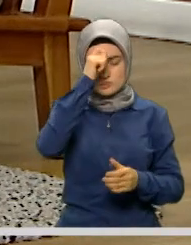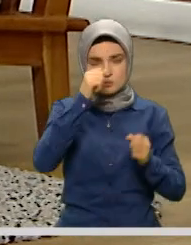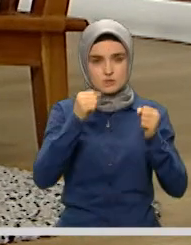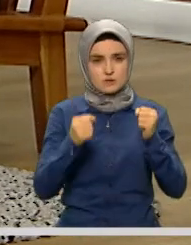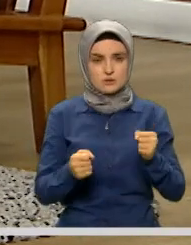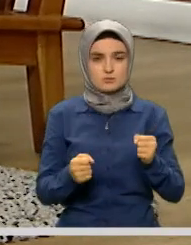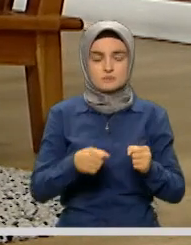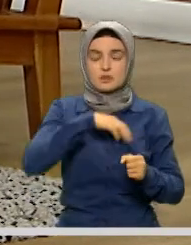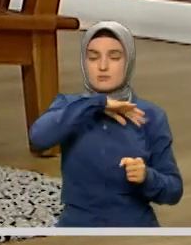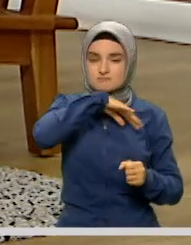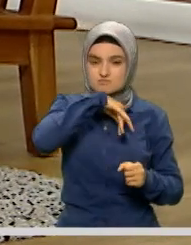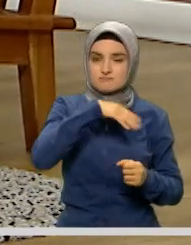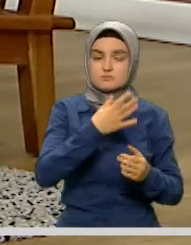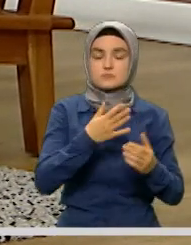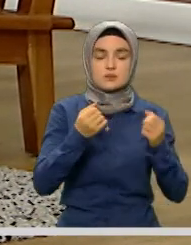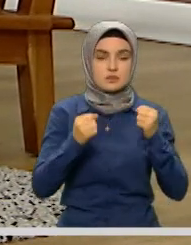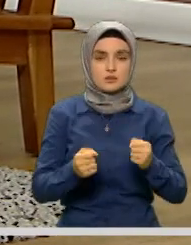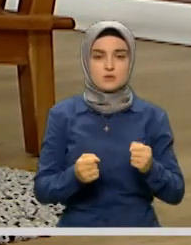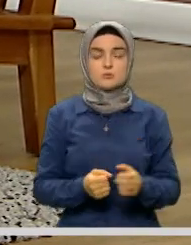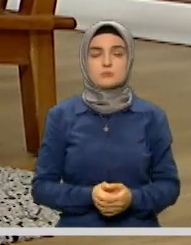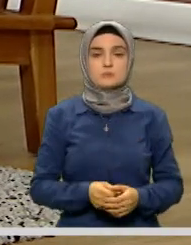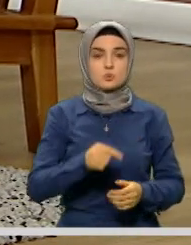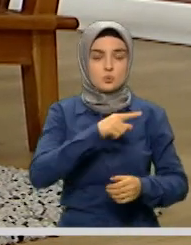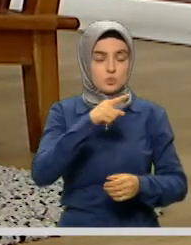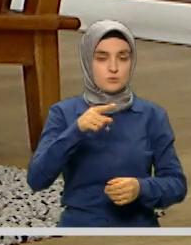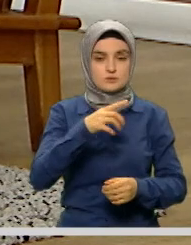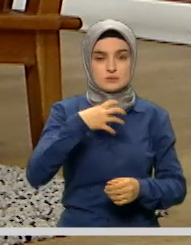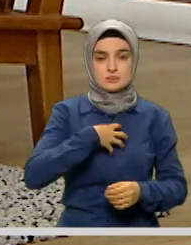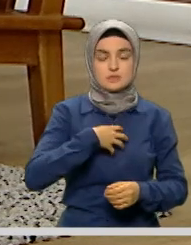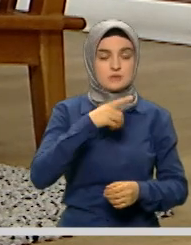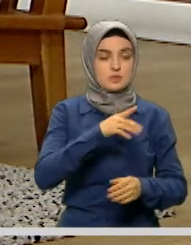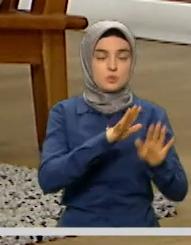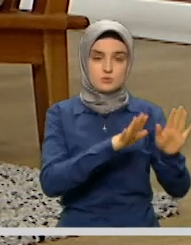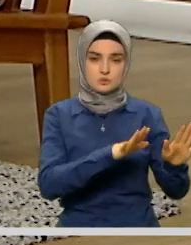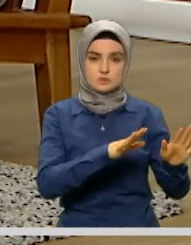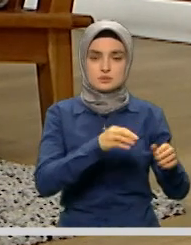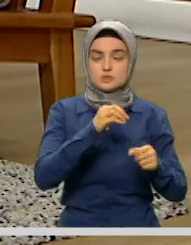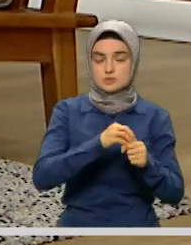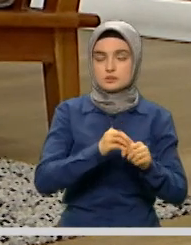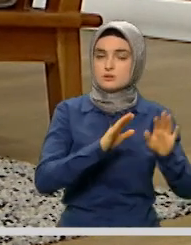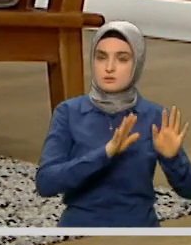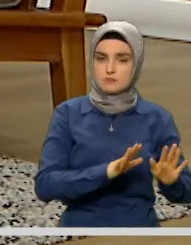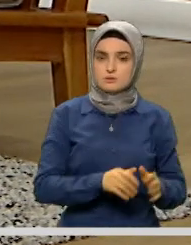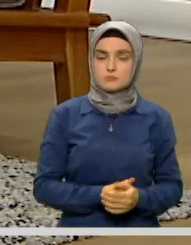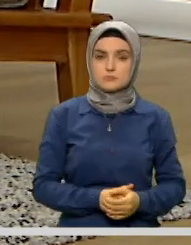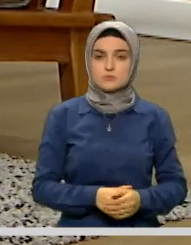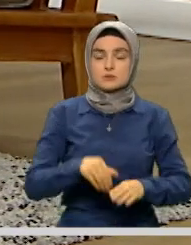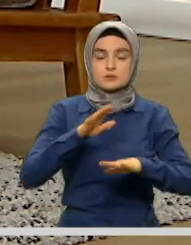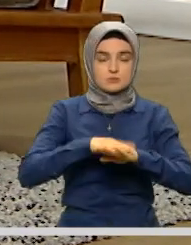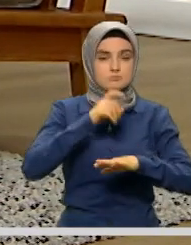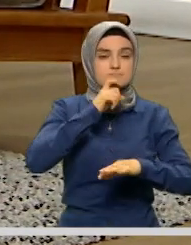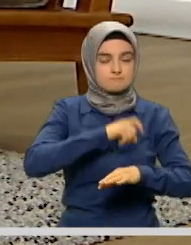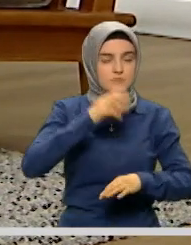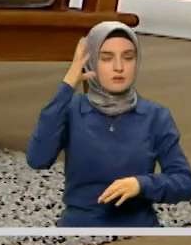yaşlılar kalmış, yani sefere gitmeyenler onlar ve kendisi sadece tek orada onların içerisinde kalmış. Yaptığı hatanın